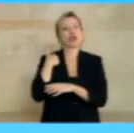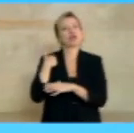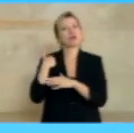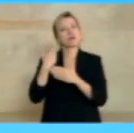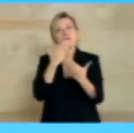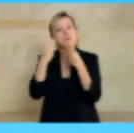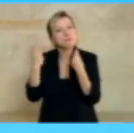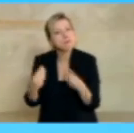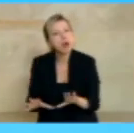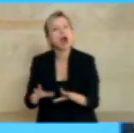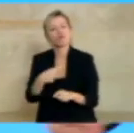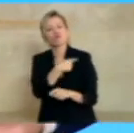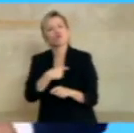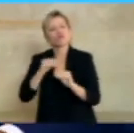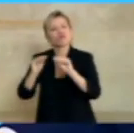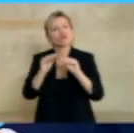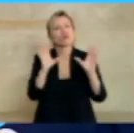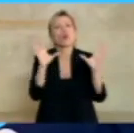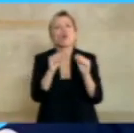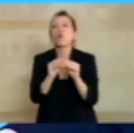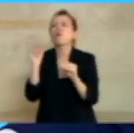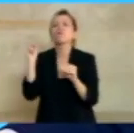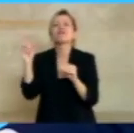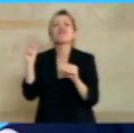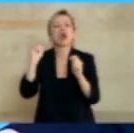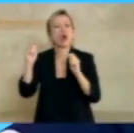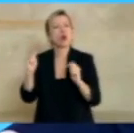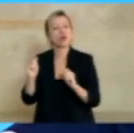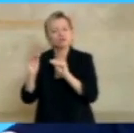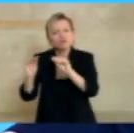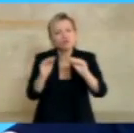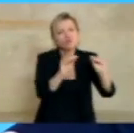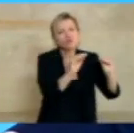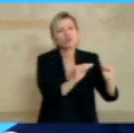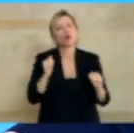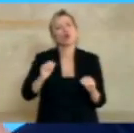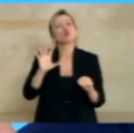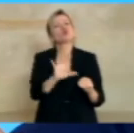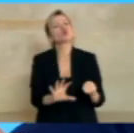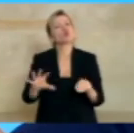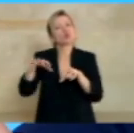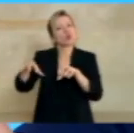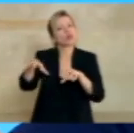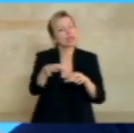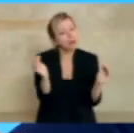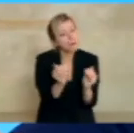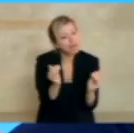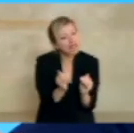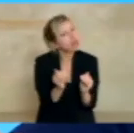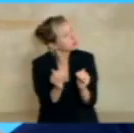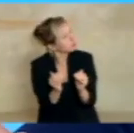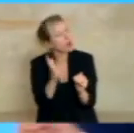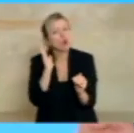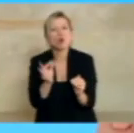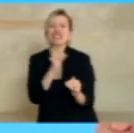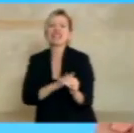επιμόρφωσης, digital marketing, σε πολύ μικρές επιχειρήσεις του τουρισμού. Δεν σημαίνει ότι επειδή είσαι μικρός, δεν μπορείς να είσαι ανταγωνιστικός ή δεν